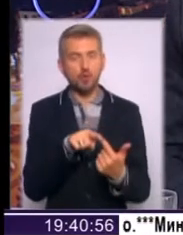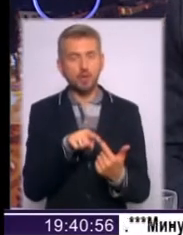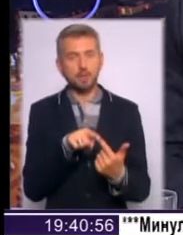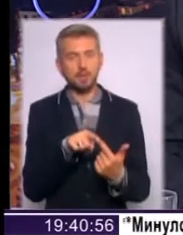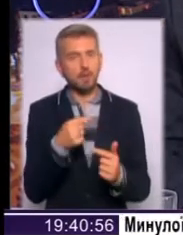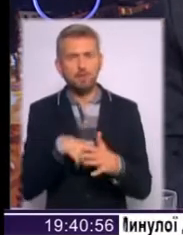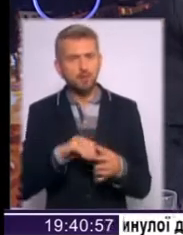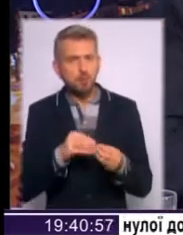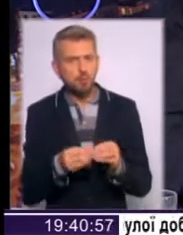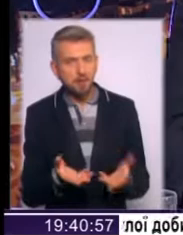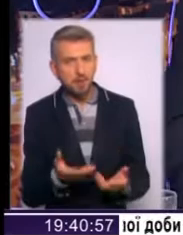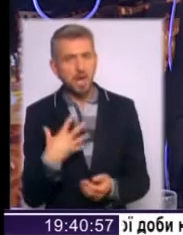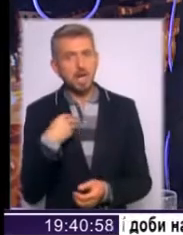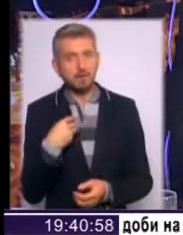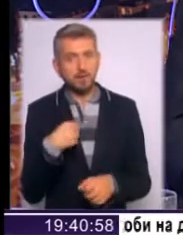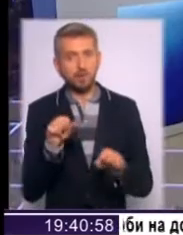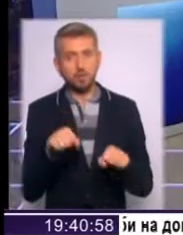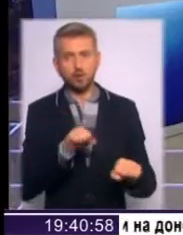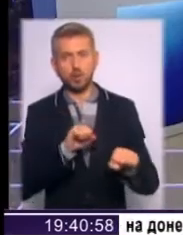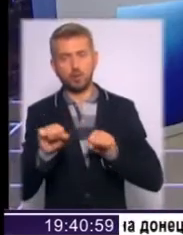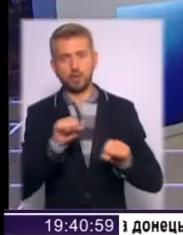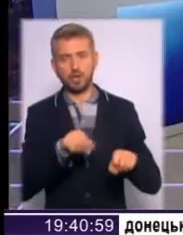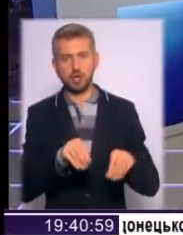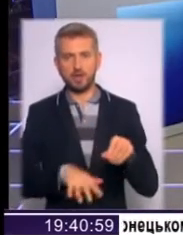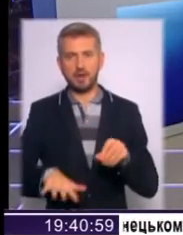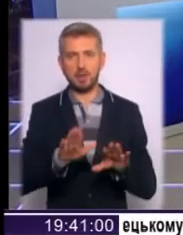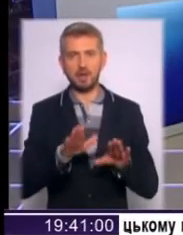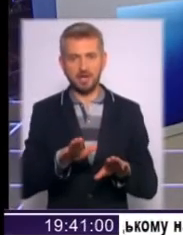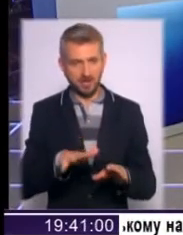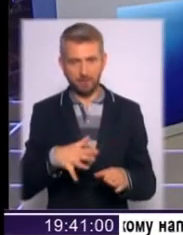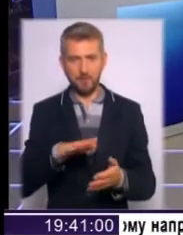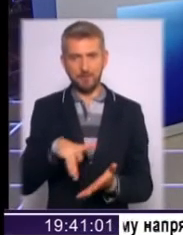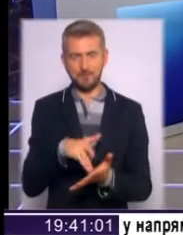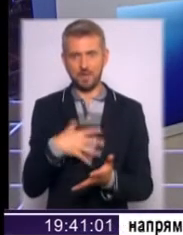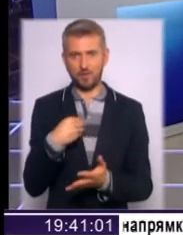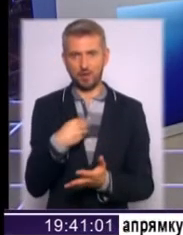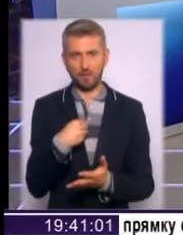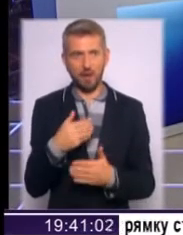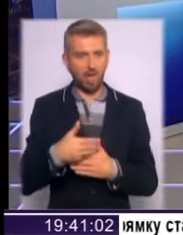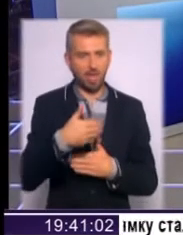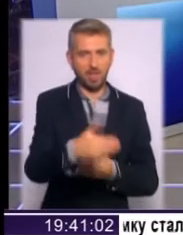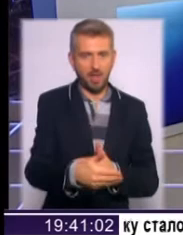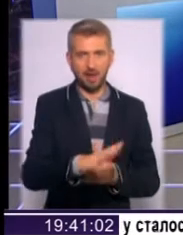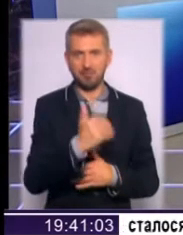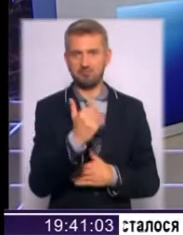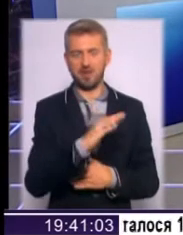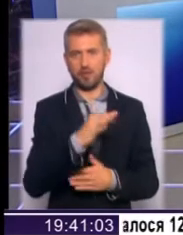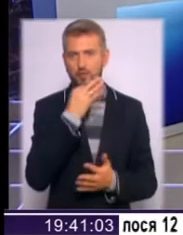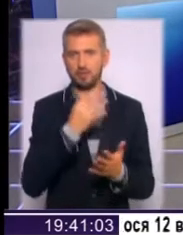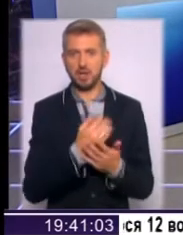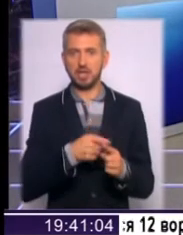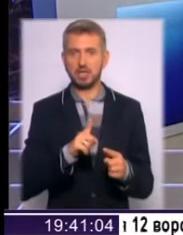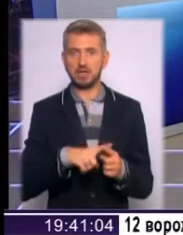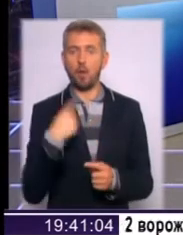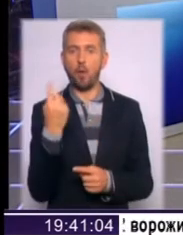в чому проблема? Львів може розпоряджатися землями тільки в межах населеного пункту. Далі не його юрисдикція по нашому законодавству. Ну, того, це